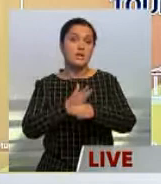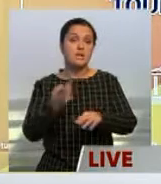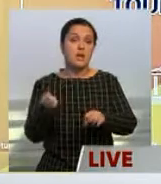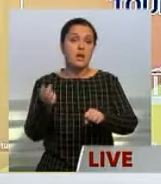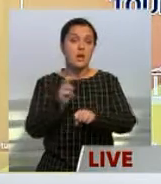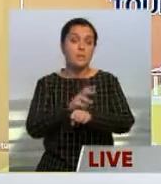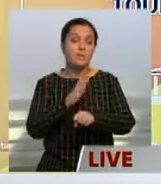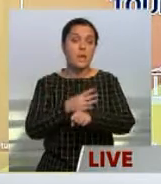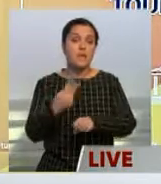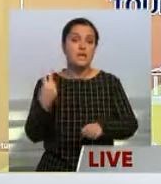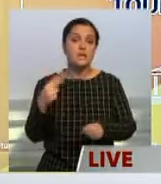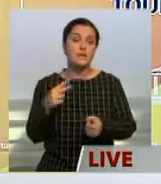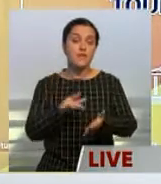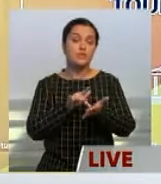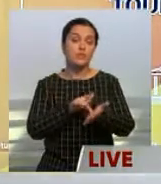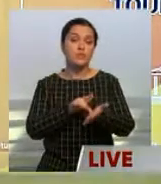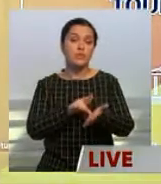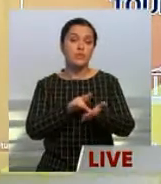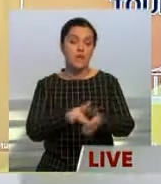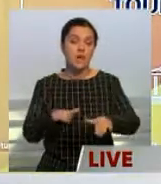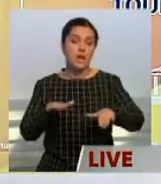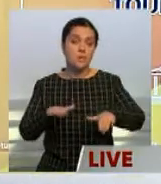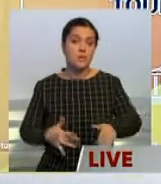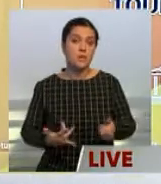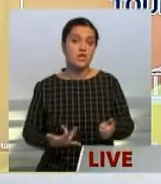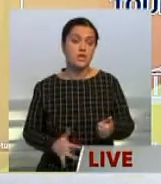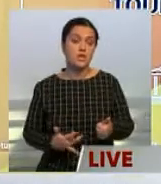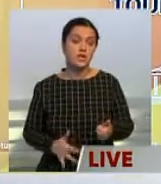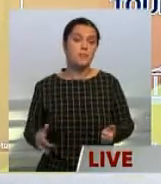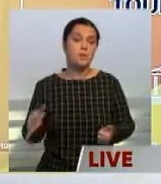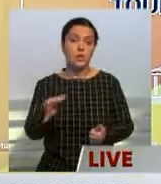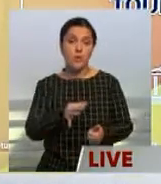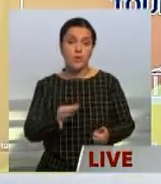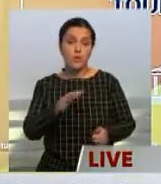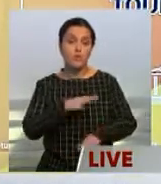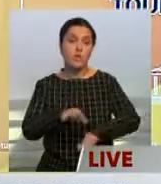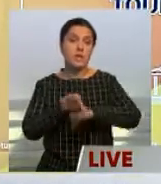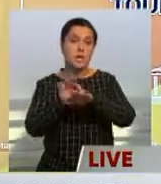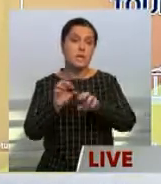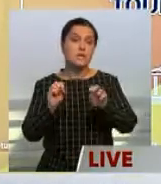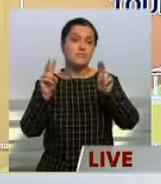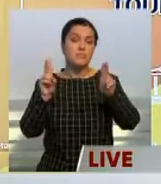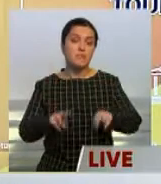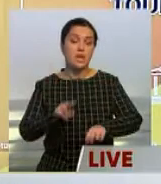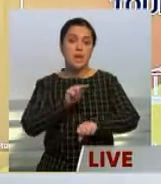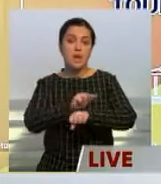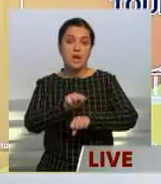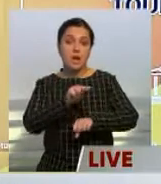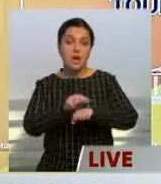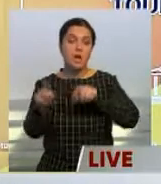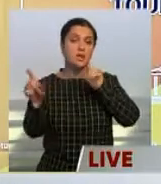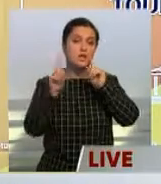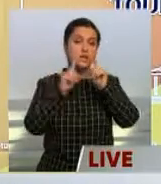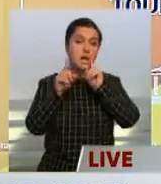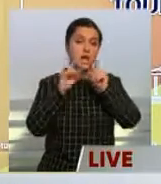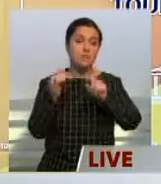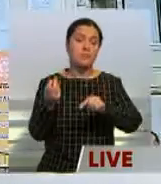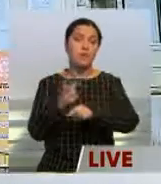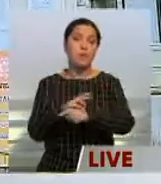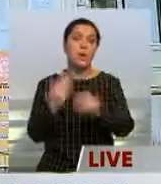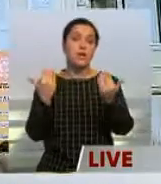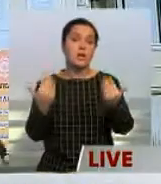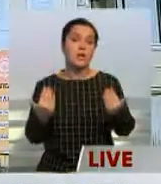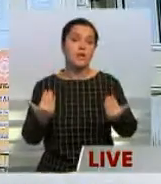посетили порядка 20 туристических объектов Жамбылской области, провели специальные мастер-классы, семинары и побывали на